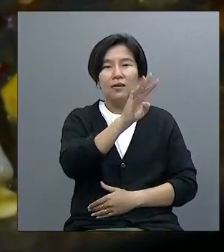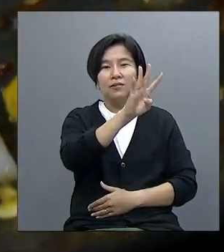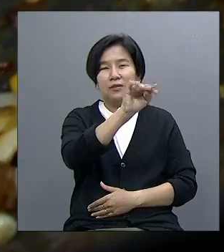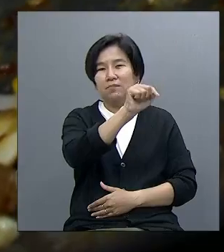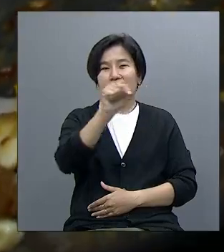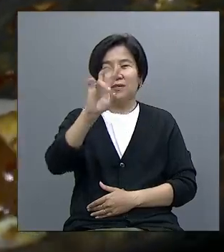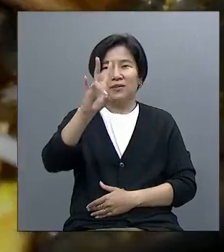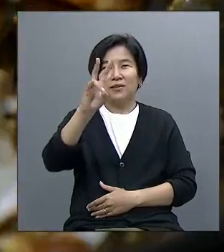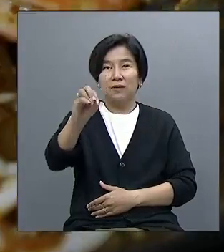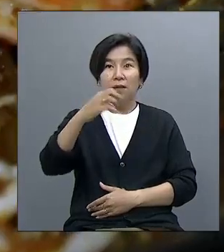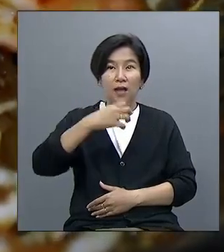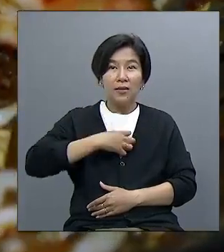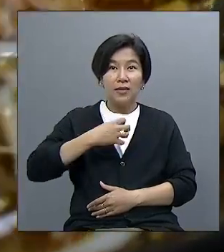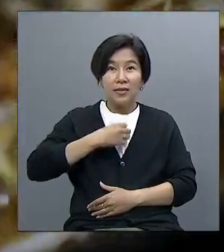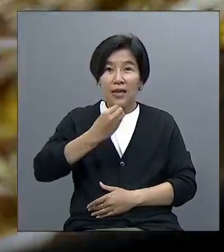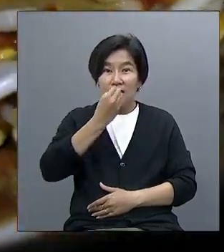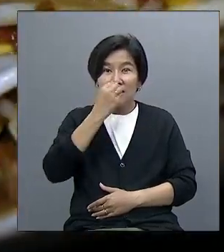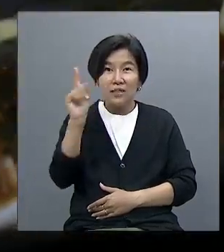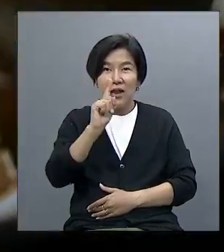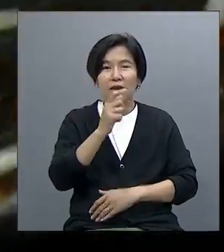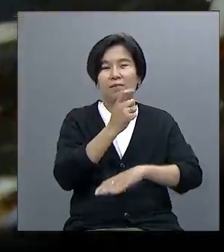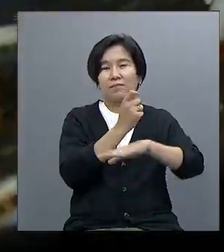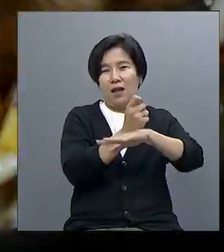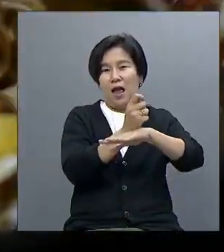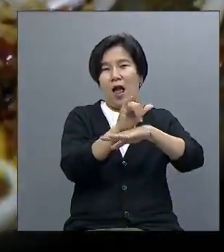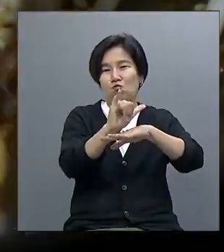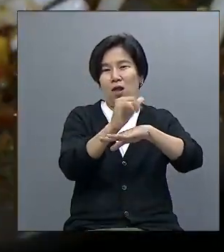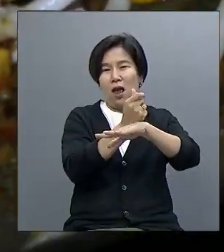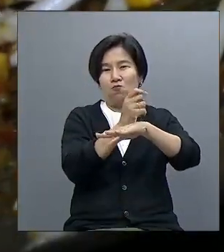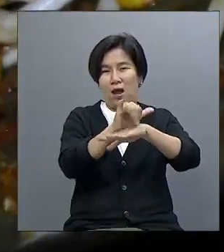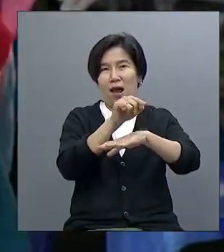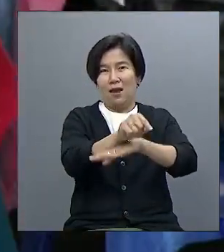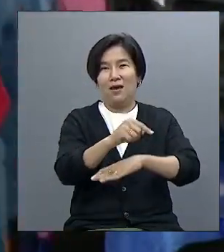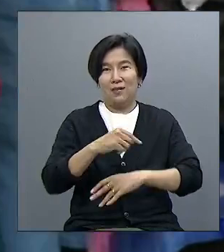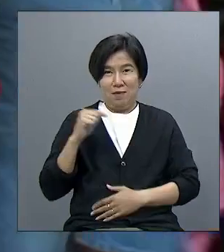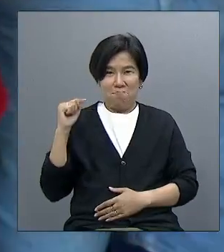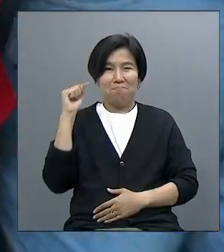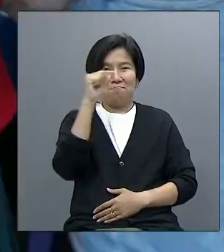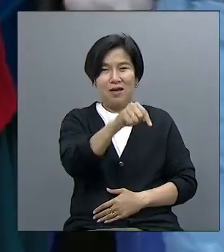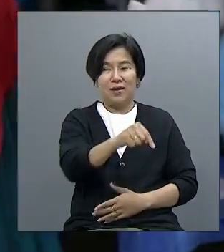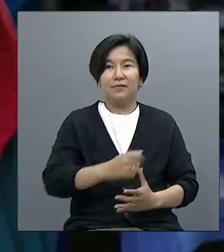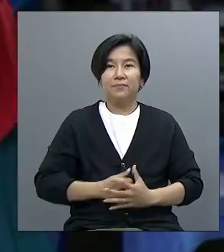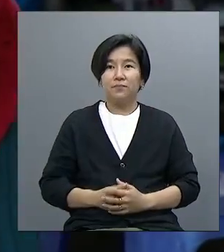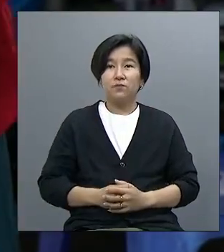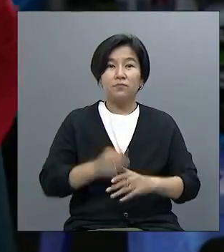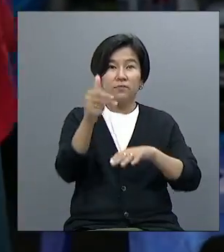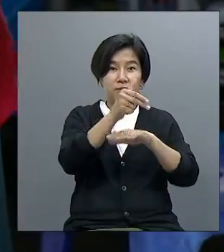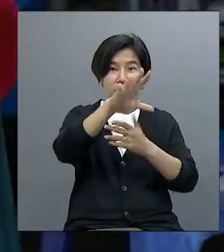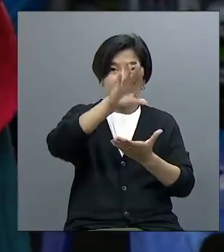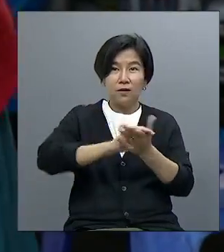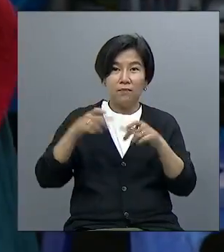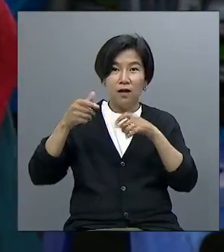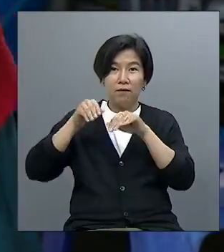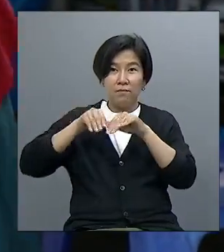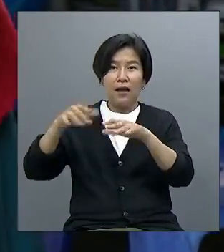ครอยากกินอยู่ที่พระนครศรีอยุธยานะคะ เราเคยทำสกู๊ปนำเสนอไปแล้วแต่มาตอก